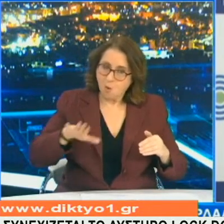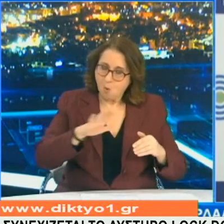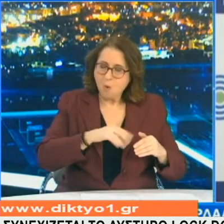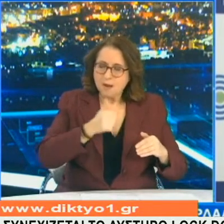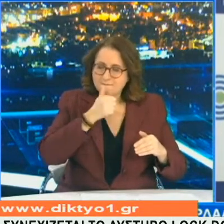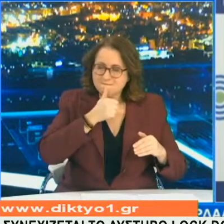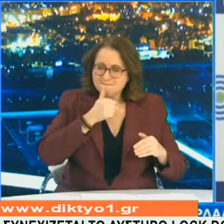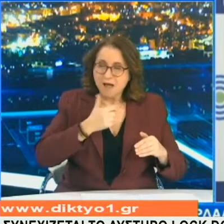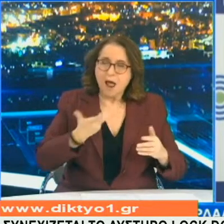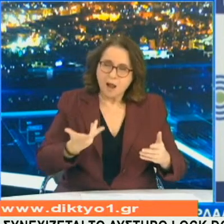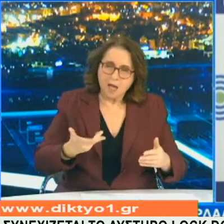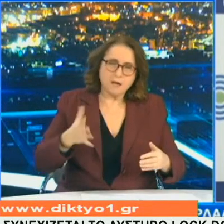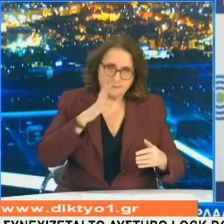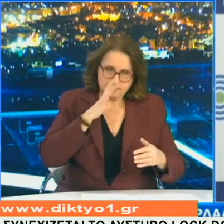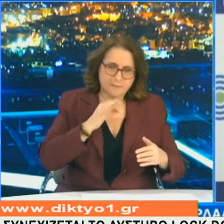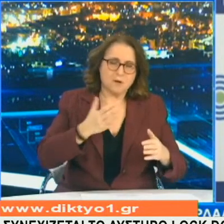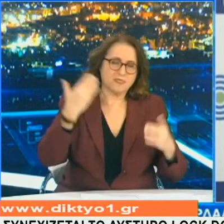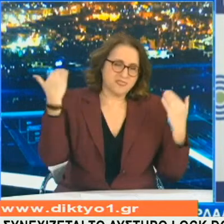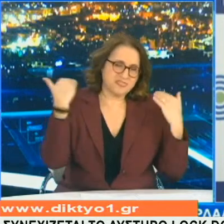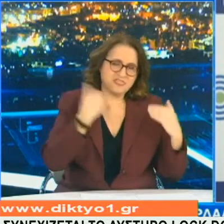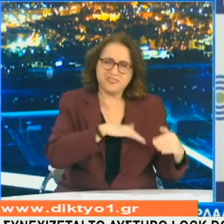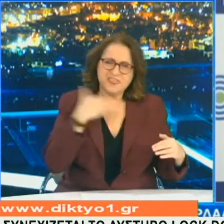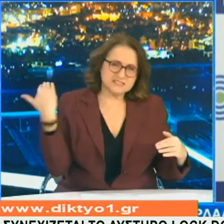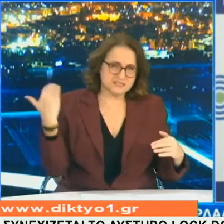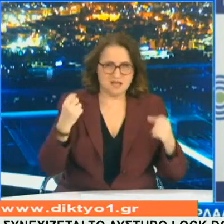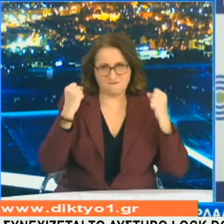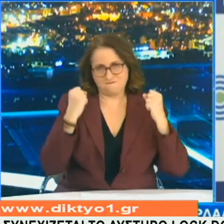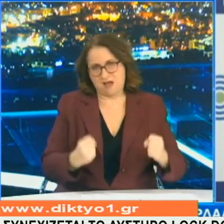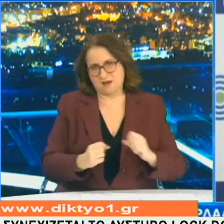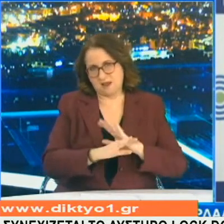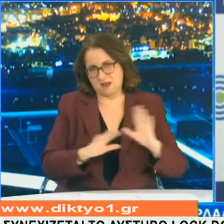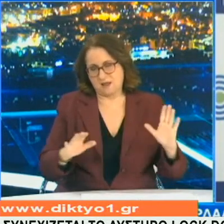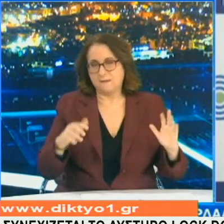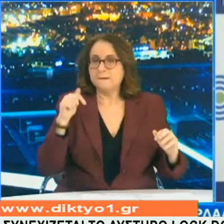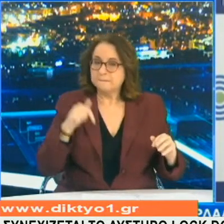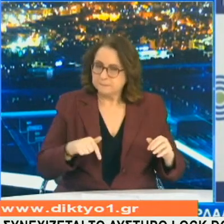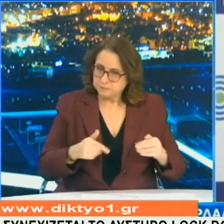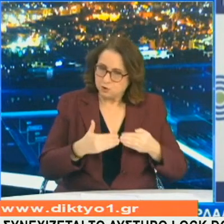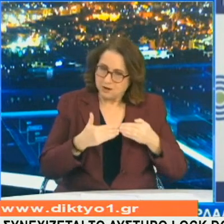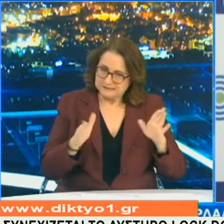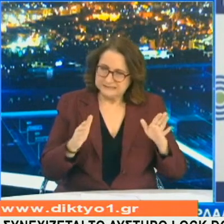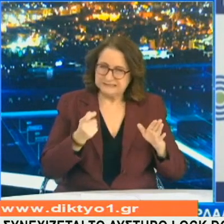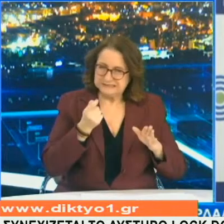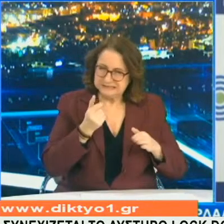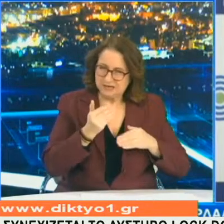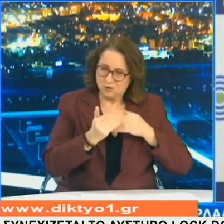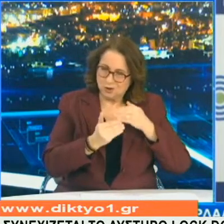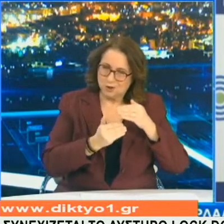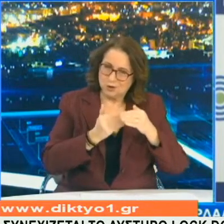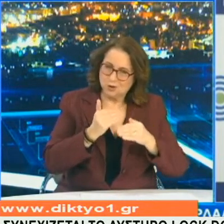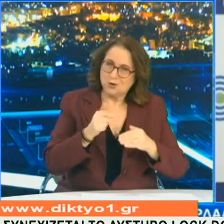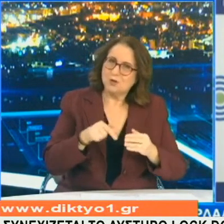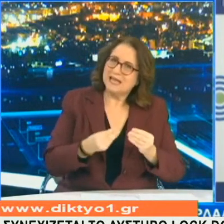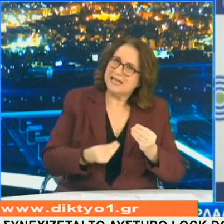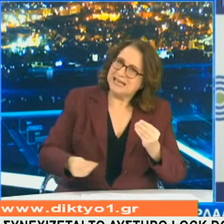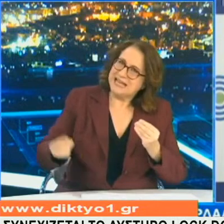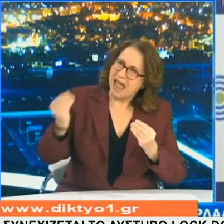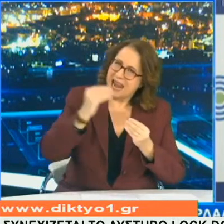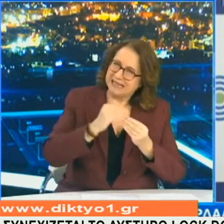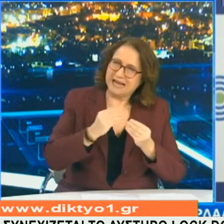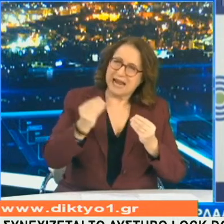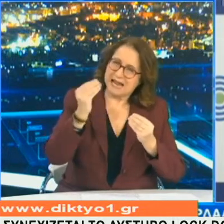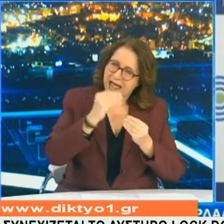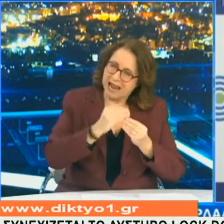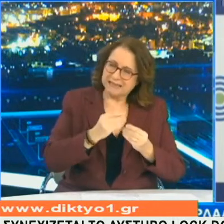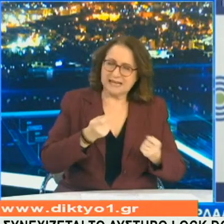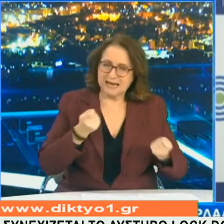σημερινές ανακοινώσεις όμως, όσο και αν δείχνουν ότι βρισκόμαστε σε καλύτερη κατάσταση με την πανδημία υπό σχετικό έλεγχο, δεν πρέπει σε καμιά περίπτωση